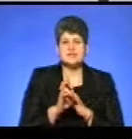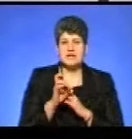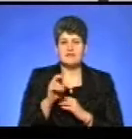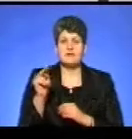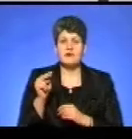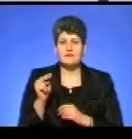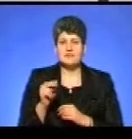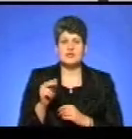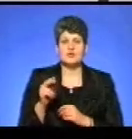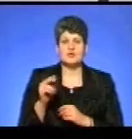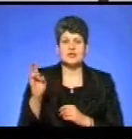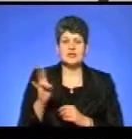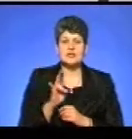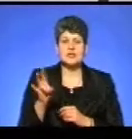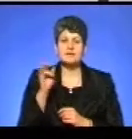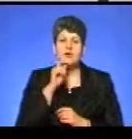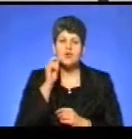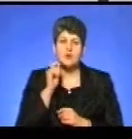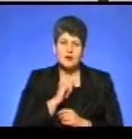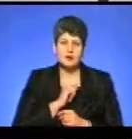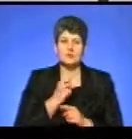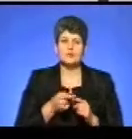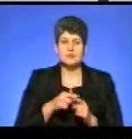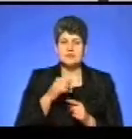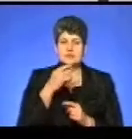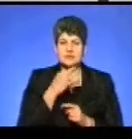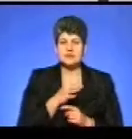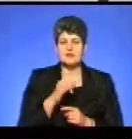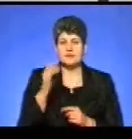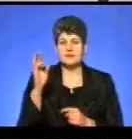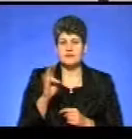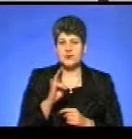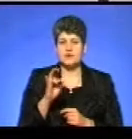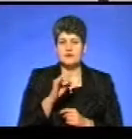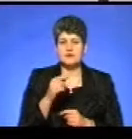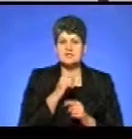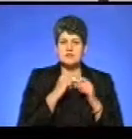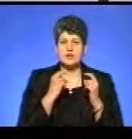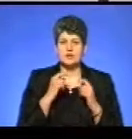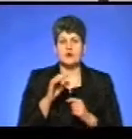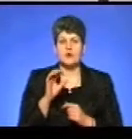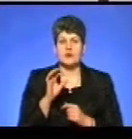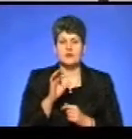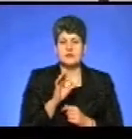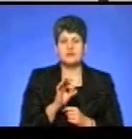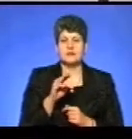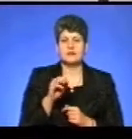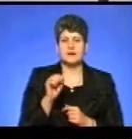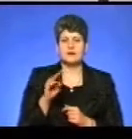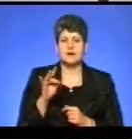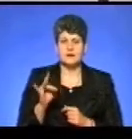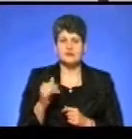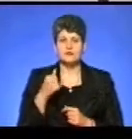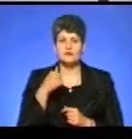Православної Церкви України, повідомив настоятель храму отець Степан Татарин. За його словами, вчора, 26 грудня, на зборах церковної